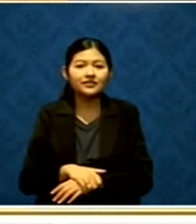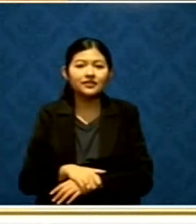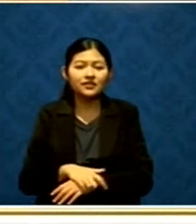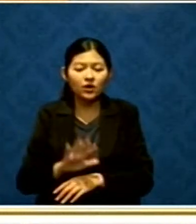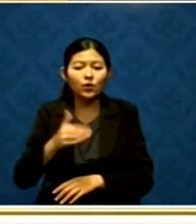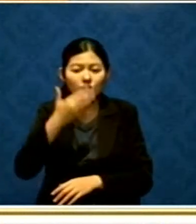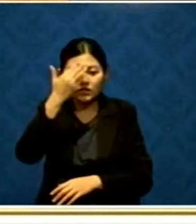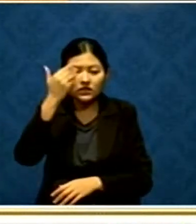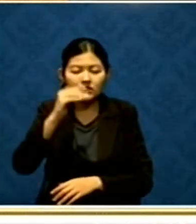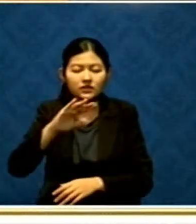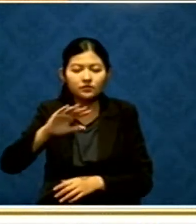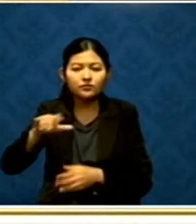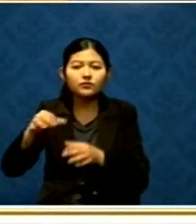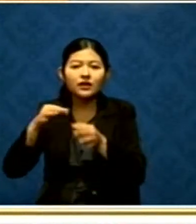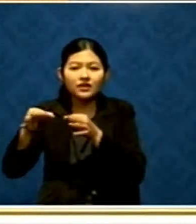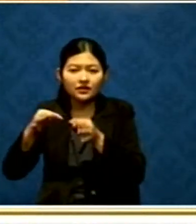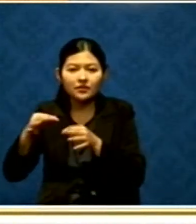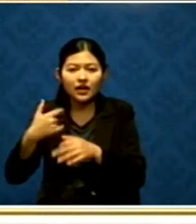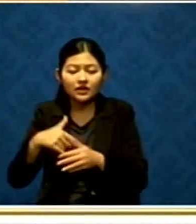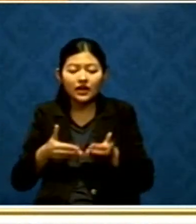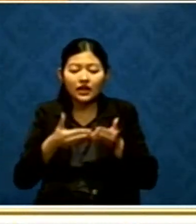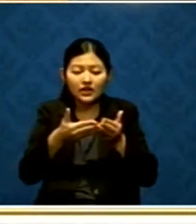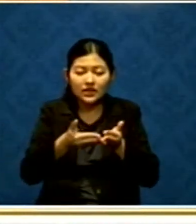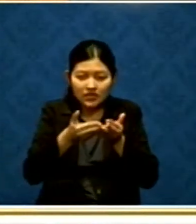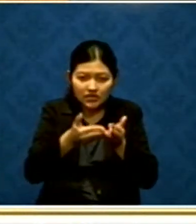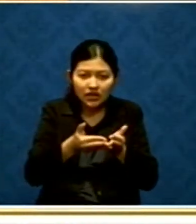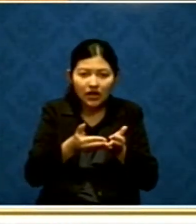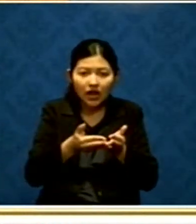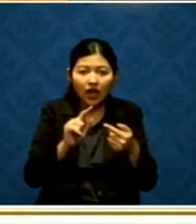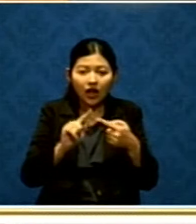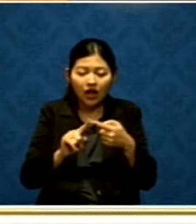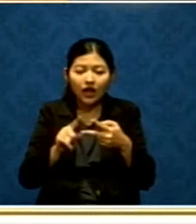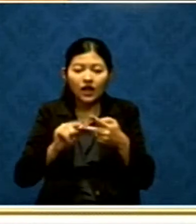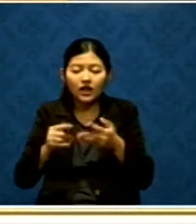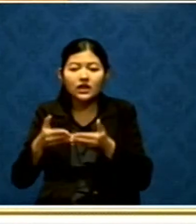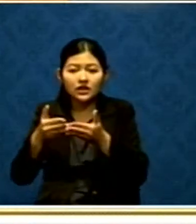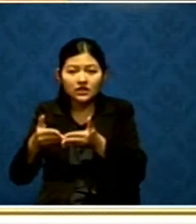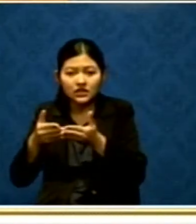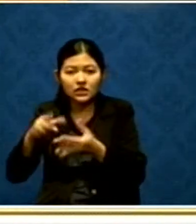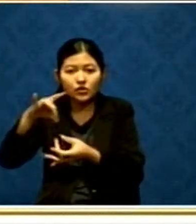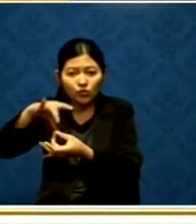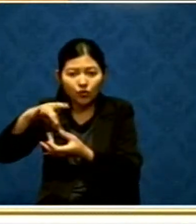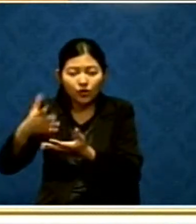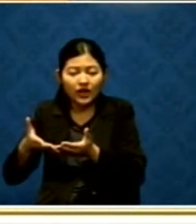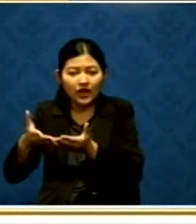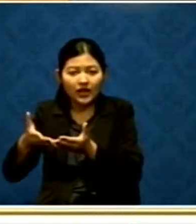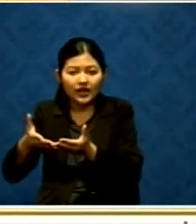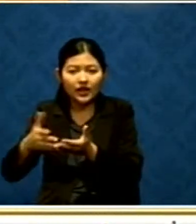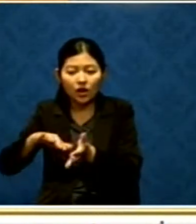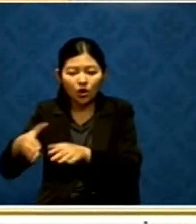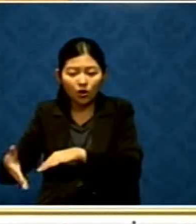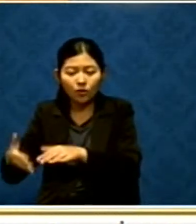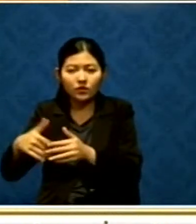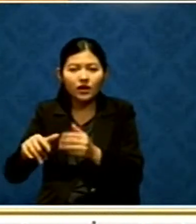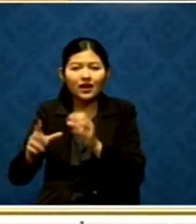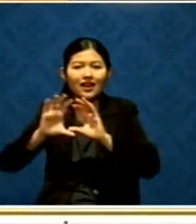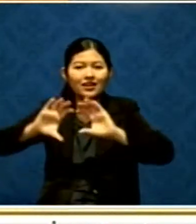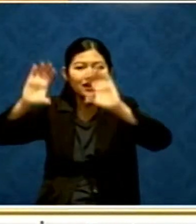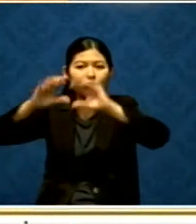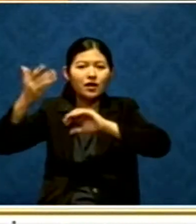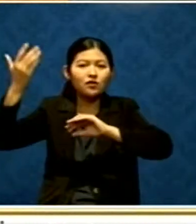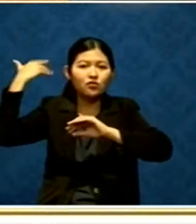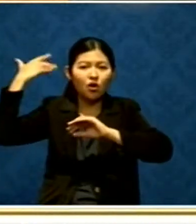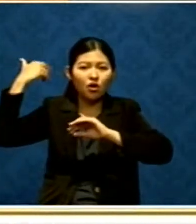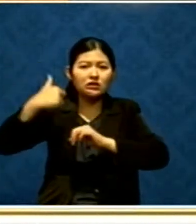ลืมบอกว่าทั้งเรื่องเรือดำน้ำทั้งเรื่องเรือสุโขทัยล่มเนี่ยมันเกิดในรัฐบาลก่อนรัฐบ